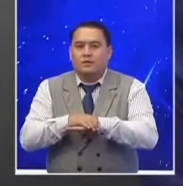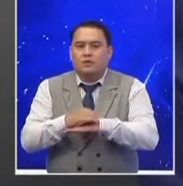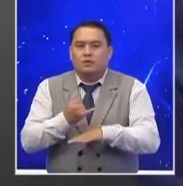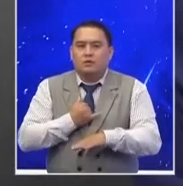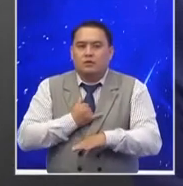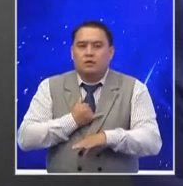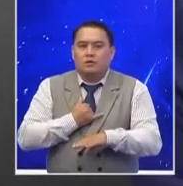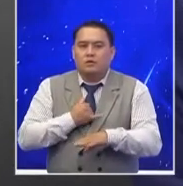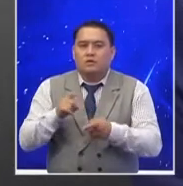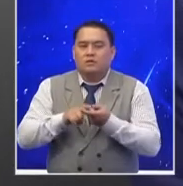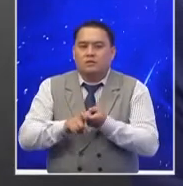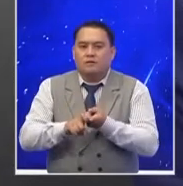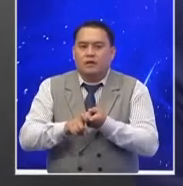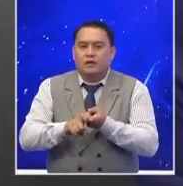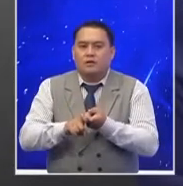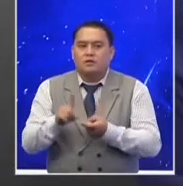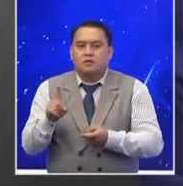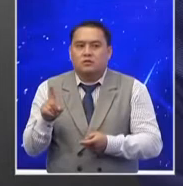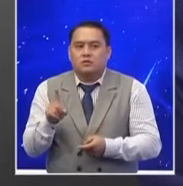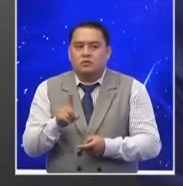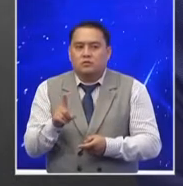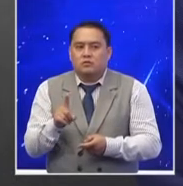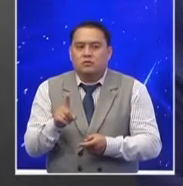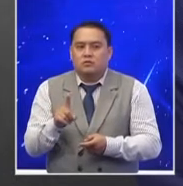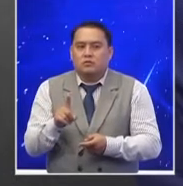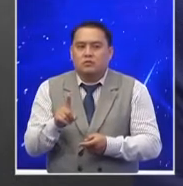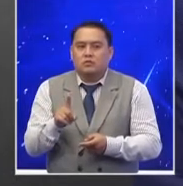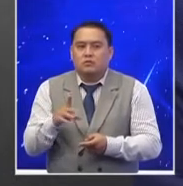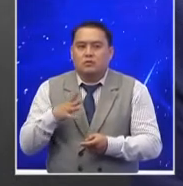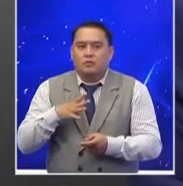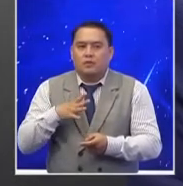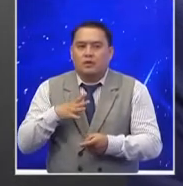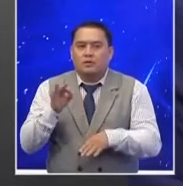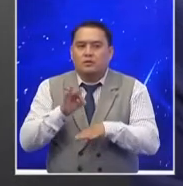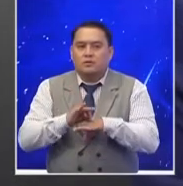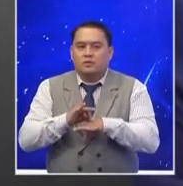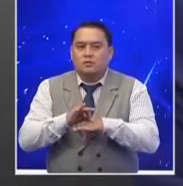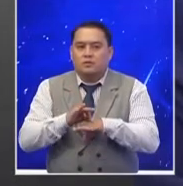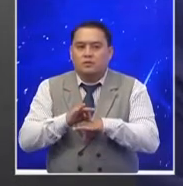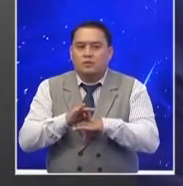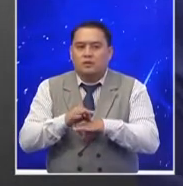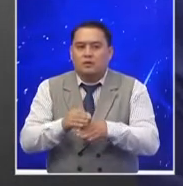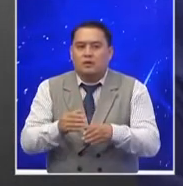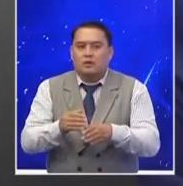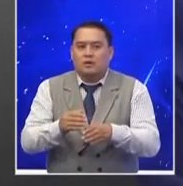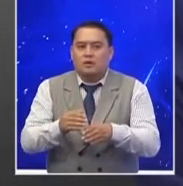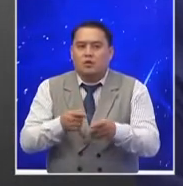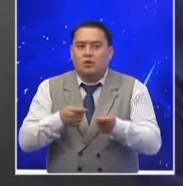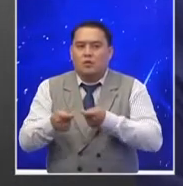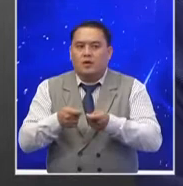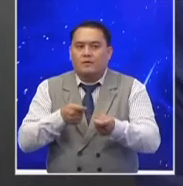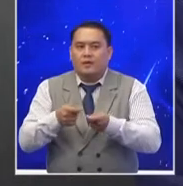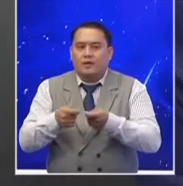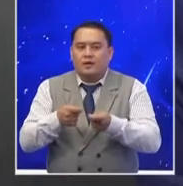с Министерством национальной экономики, 11 сел будет проведено ШПД, 11 сел управление